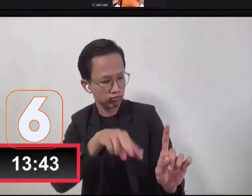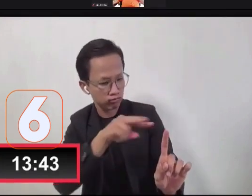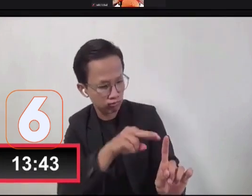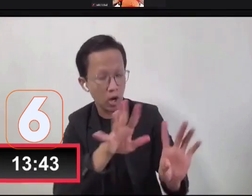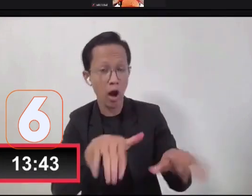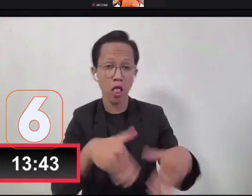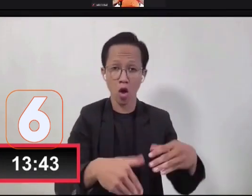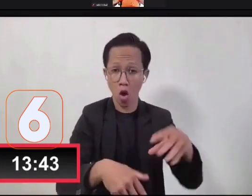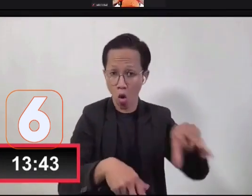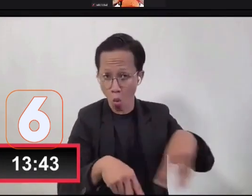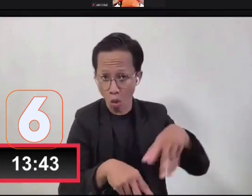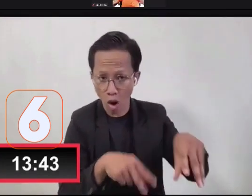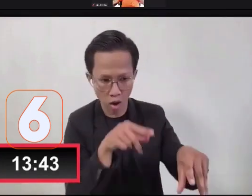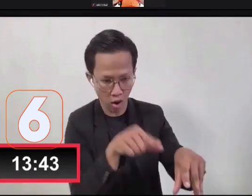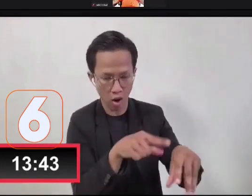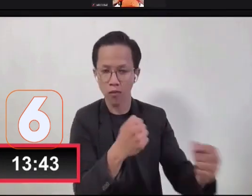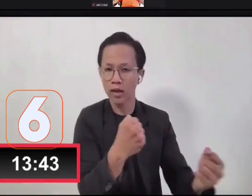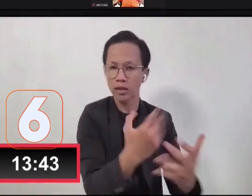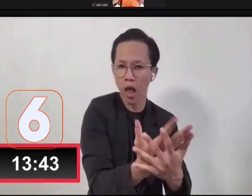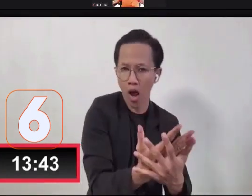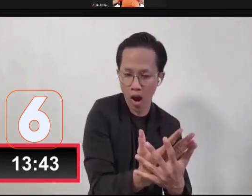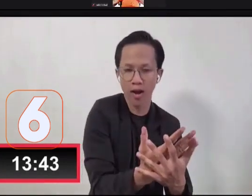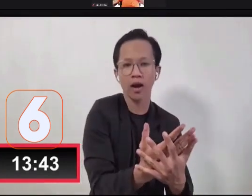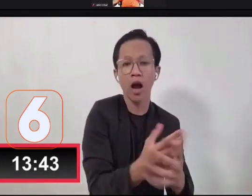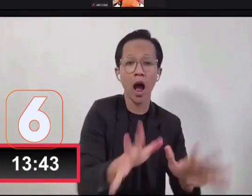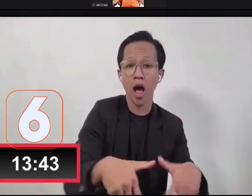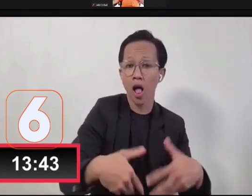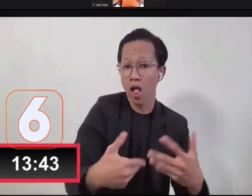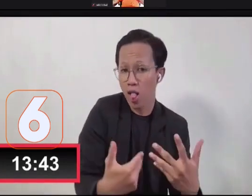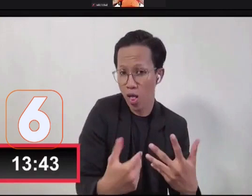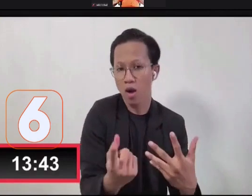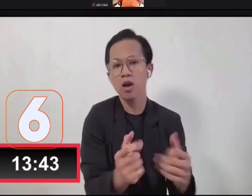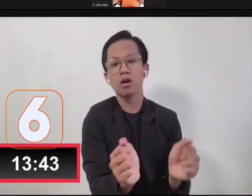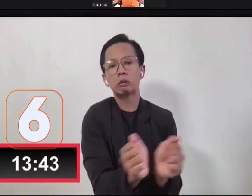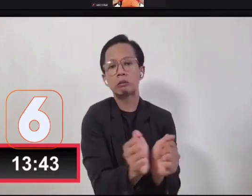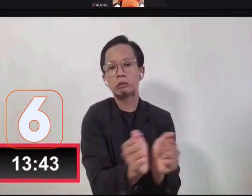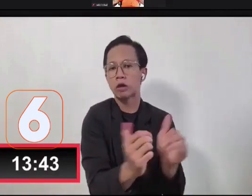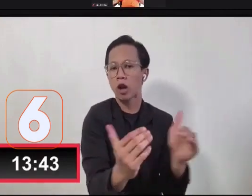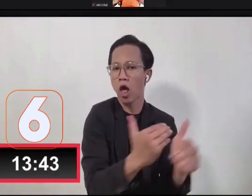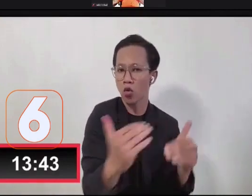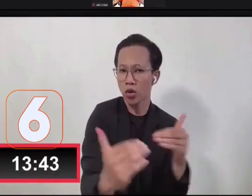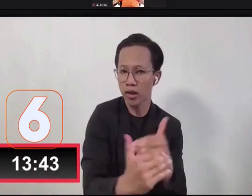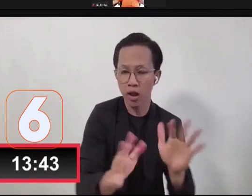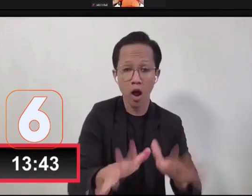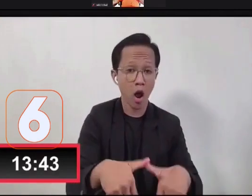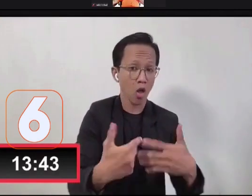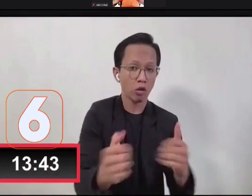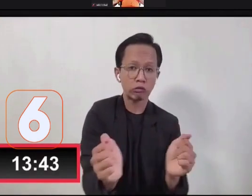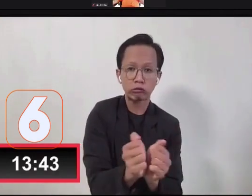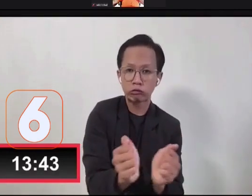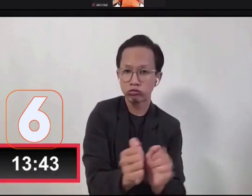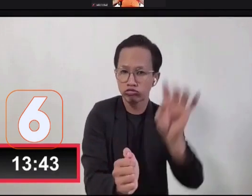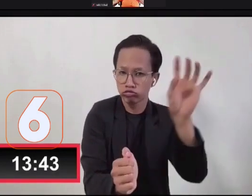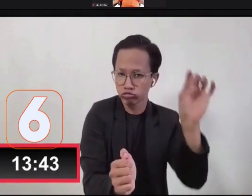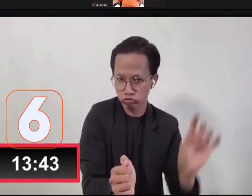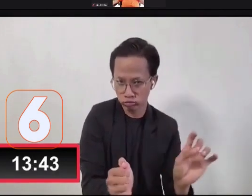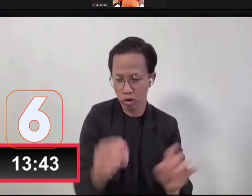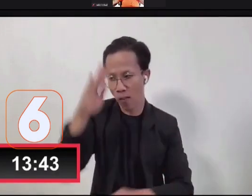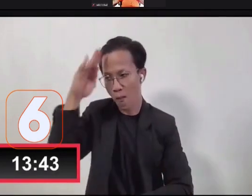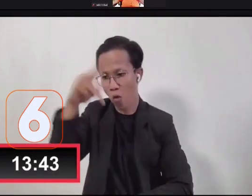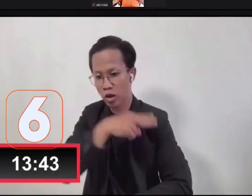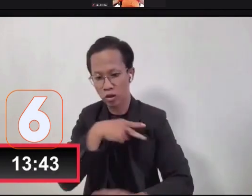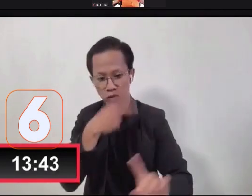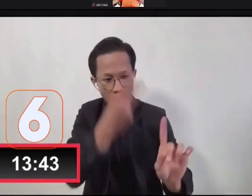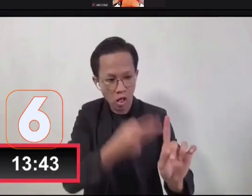terjadi kecelakaan lalu lintas atau terlibat tindak pidanalitas atau tidak pidana pada umumnya Selain itu pentingnya dilakukan evaluasi dalam